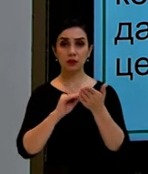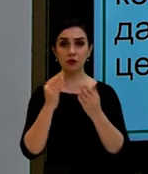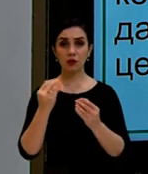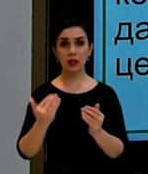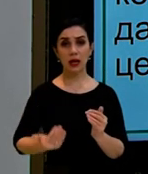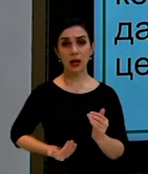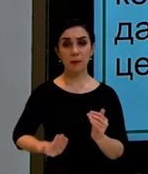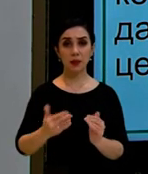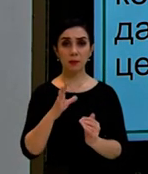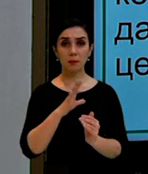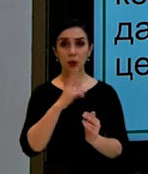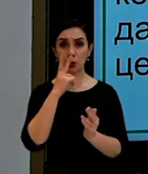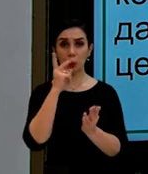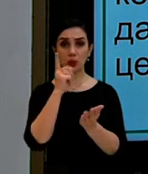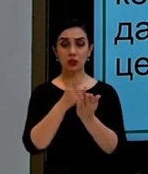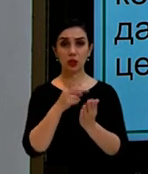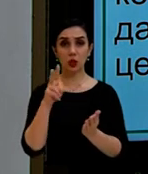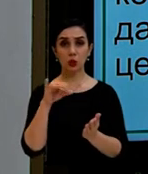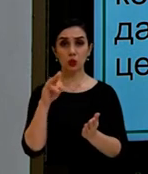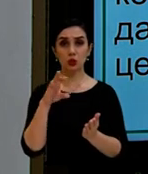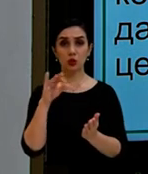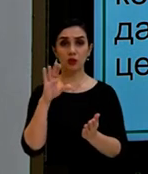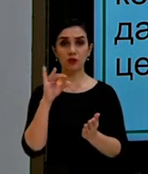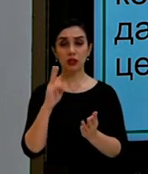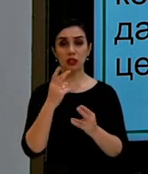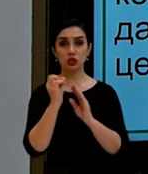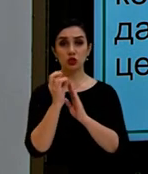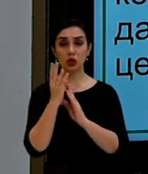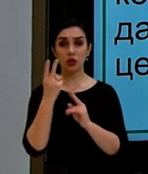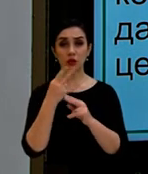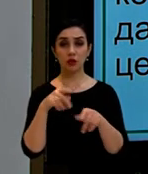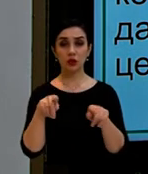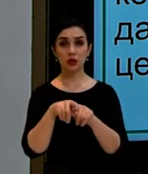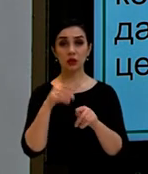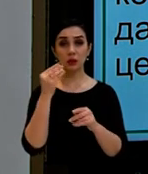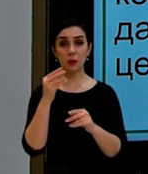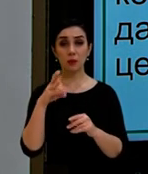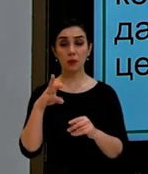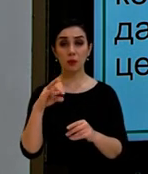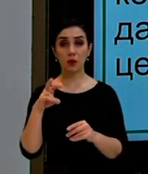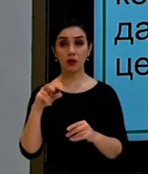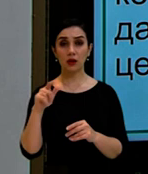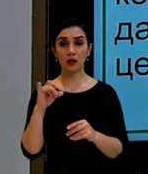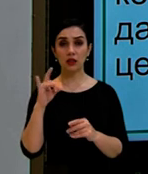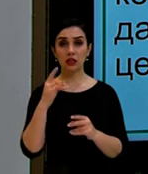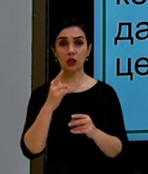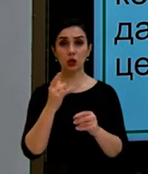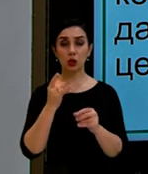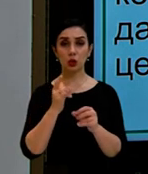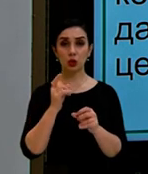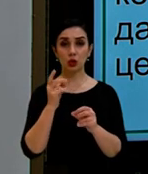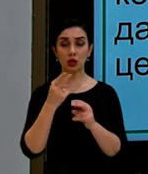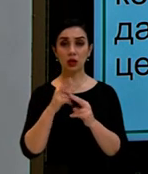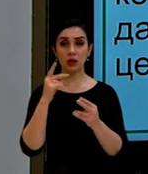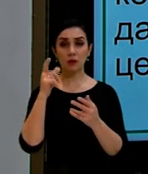комедия было указание людовика четырнадцатого данная мольеру вы сметь турецкие